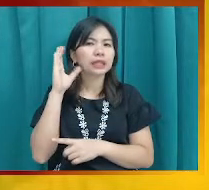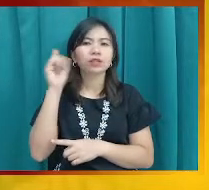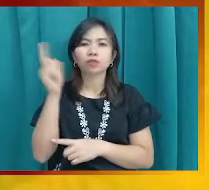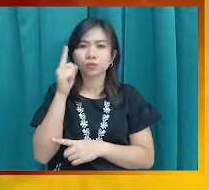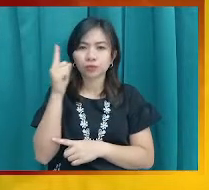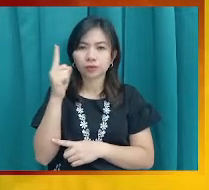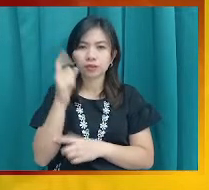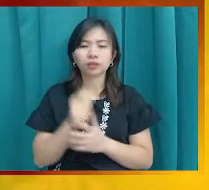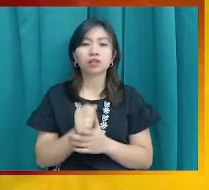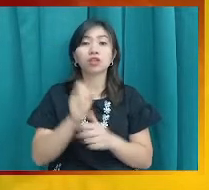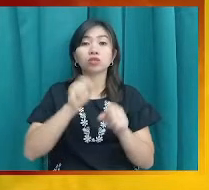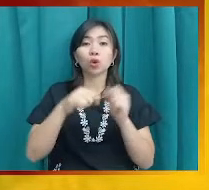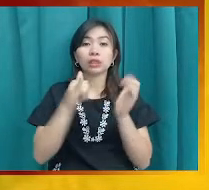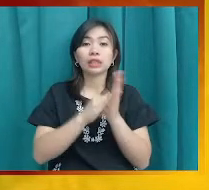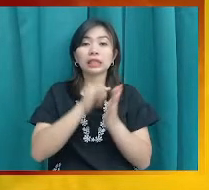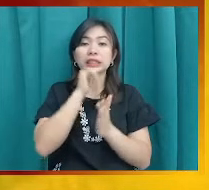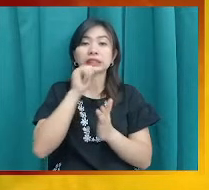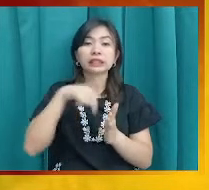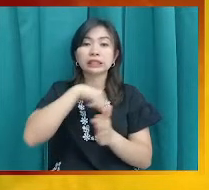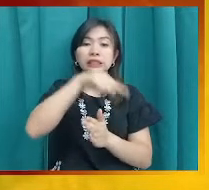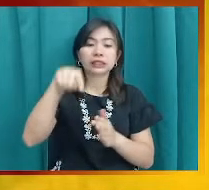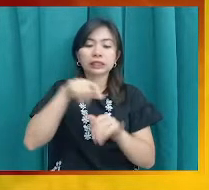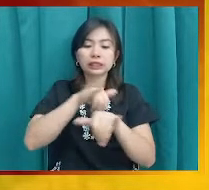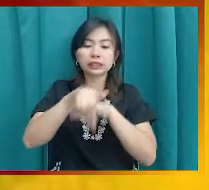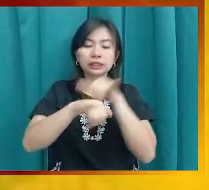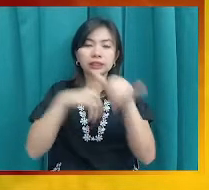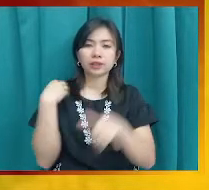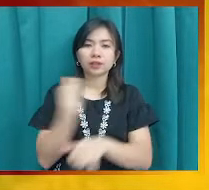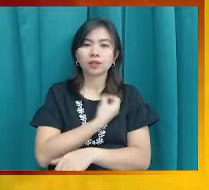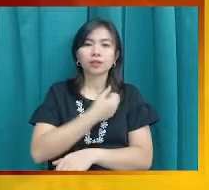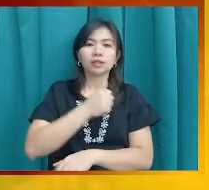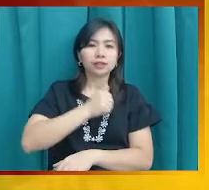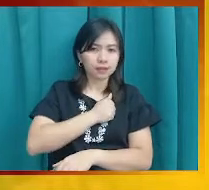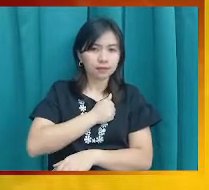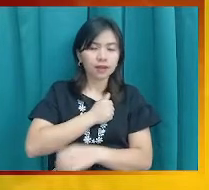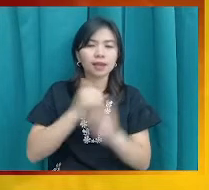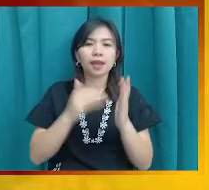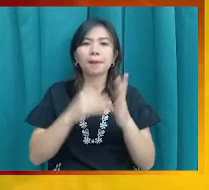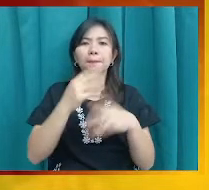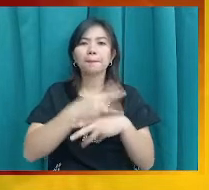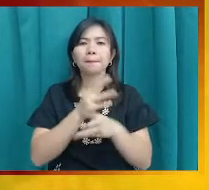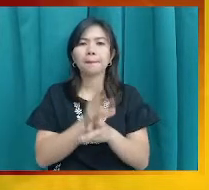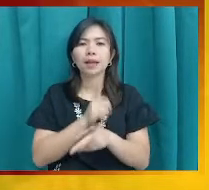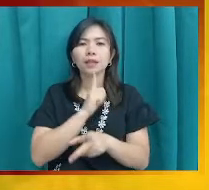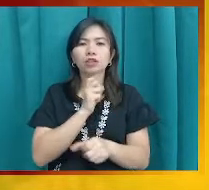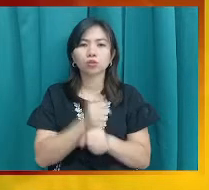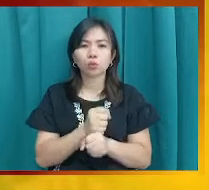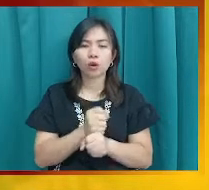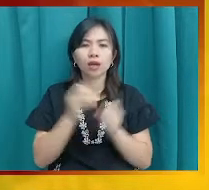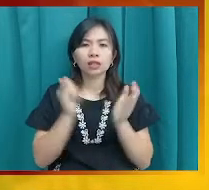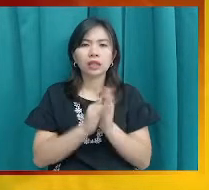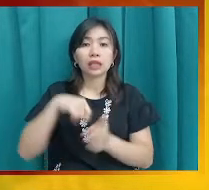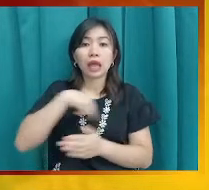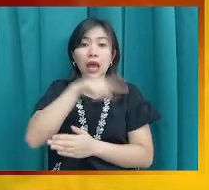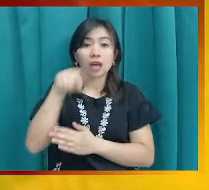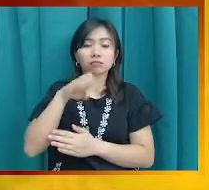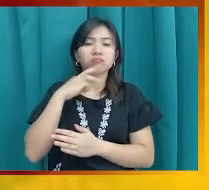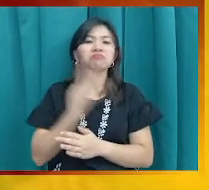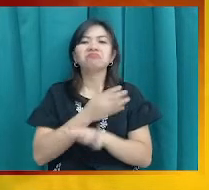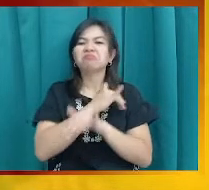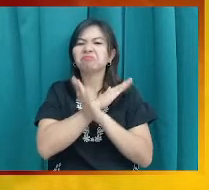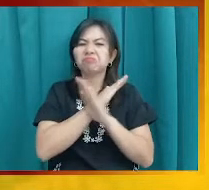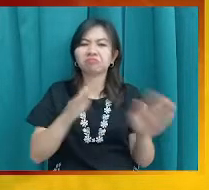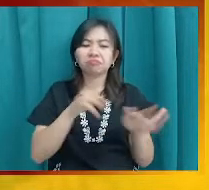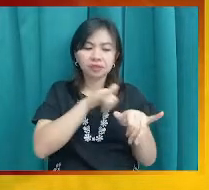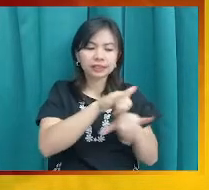na ito, no, na how to be a good disciple, let us all make sure na hindi natin niloko ang sarili natin na tayo